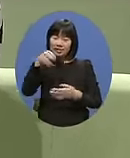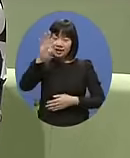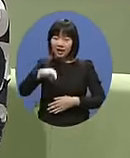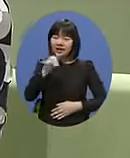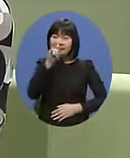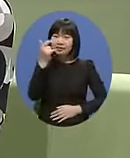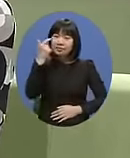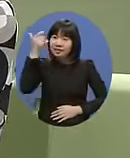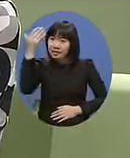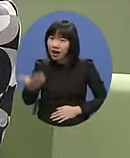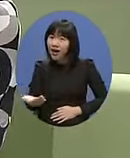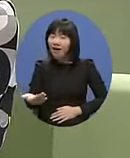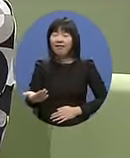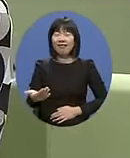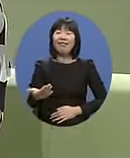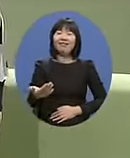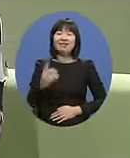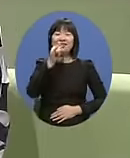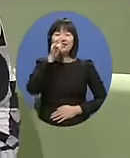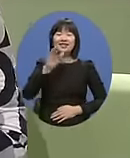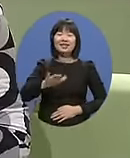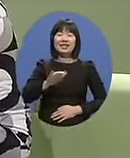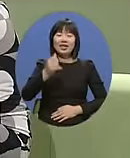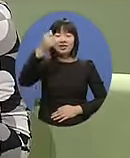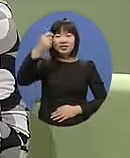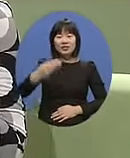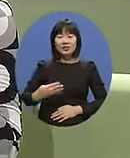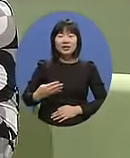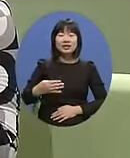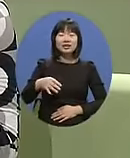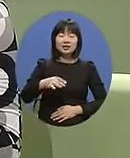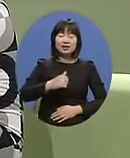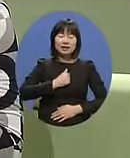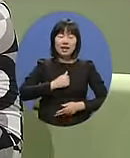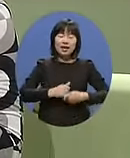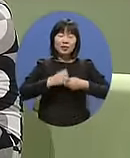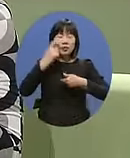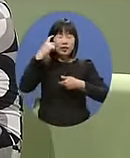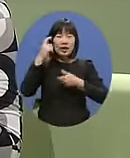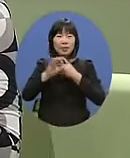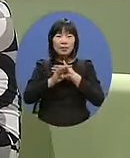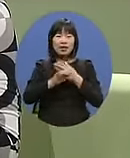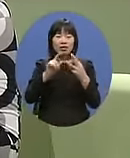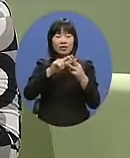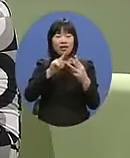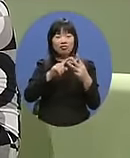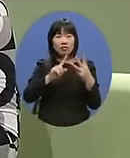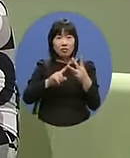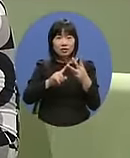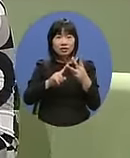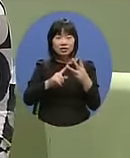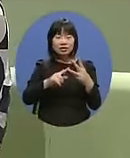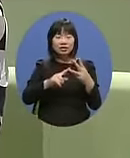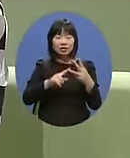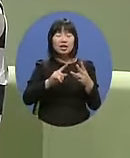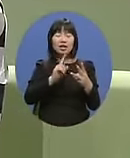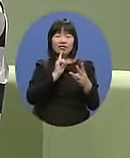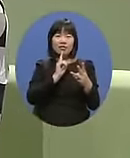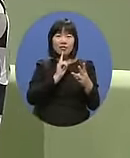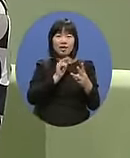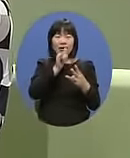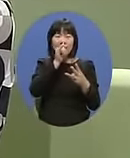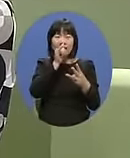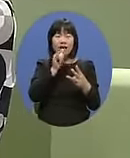꼭 물어보시긴 하는데요. 그래도 이제 몇 가지 자존감 하면 우리가 크게 세 가지를 나눠서 구성 요소를 이야기합니다.